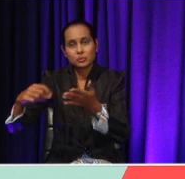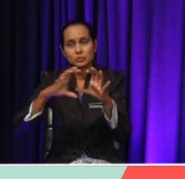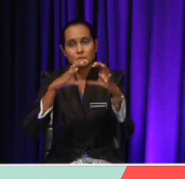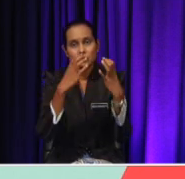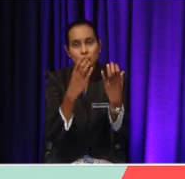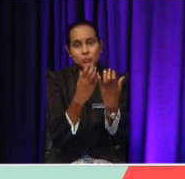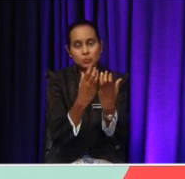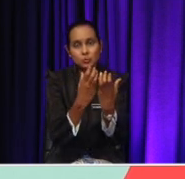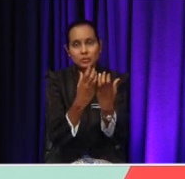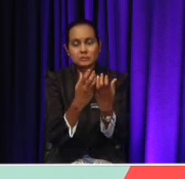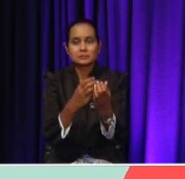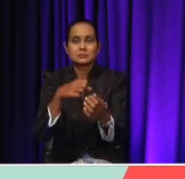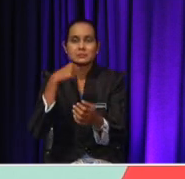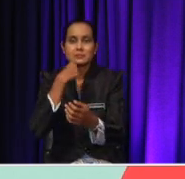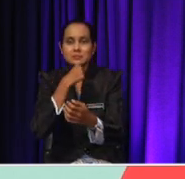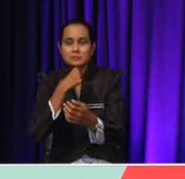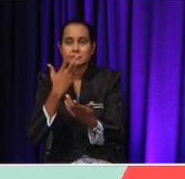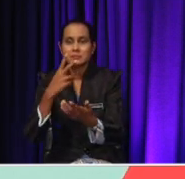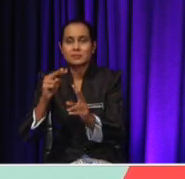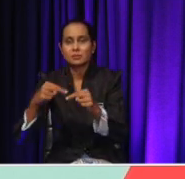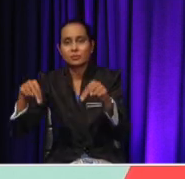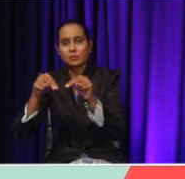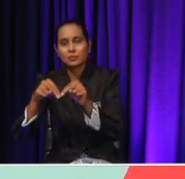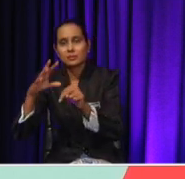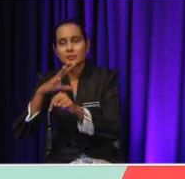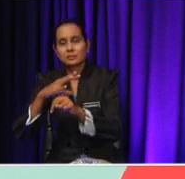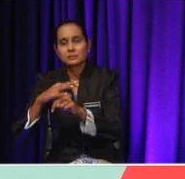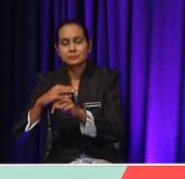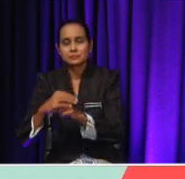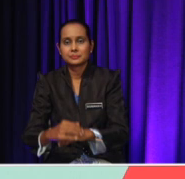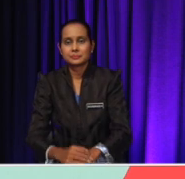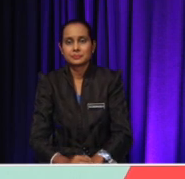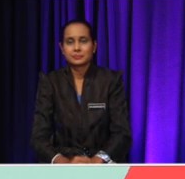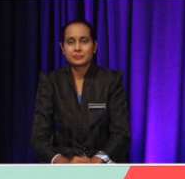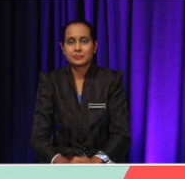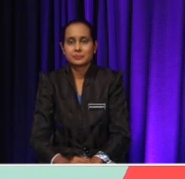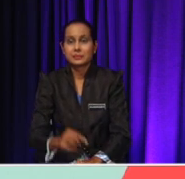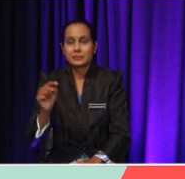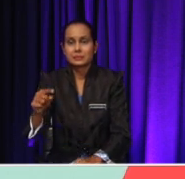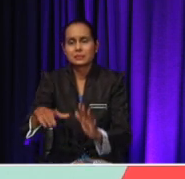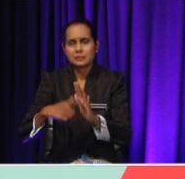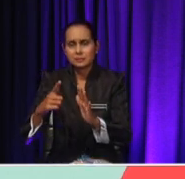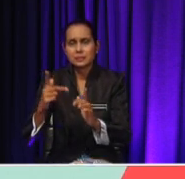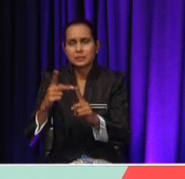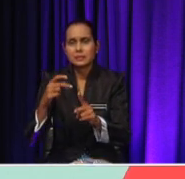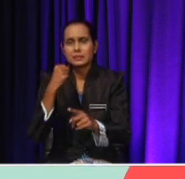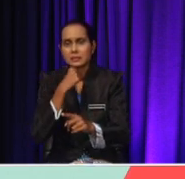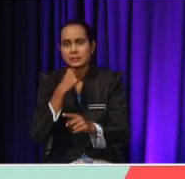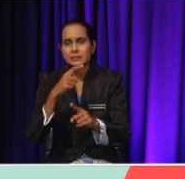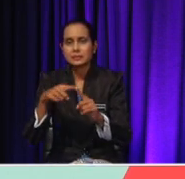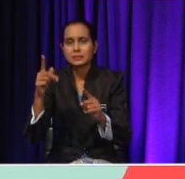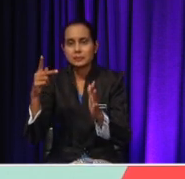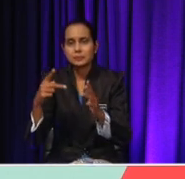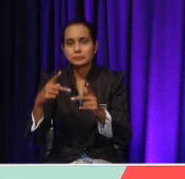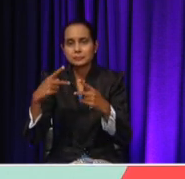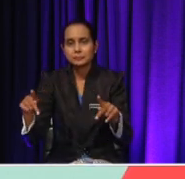kajian sastra dan memori walaupun lebih dikenal sebagai penyair zurina juga pernah memenangi